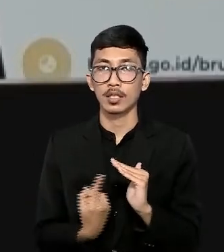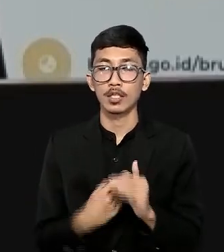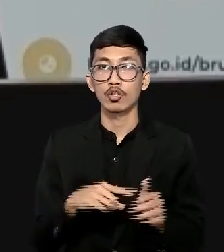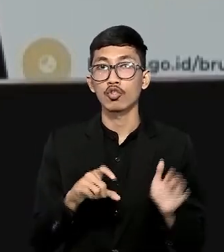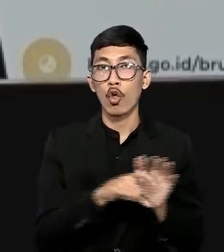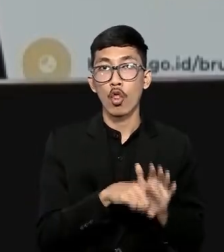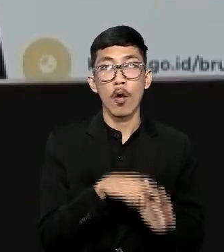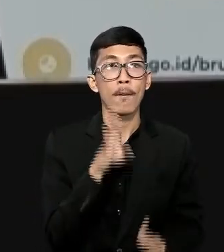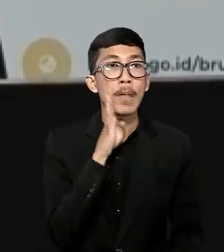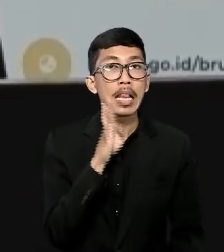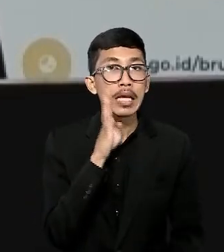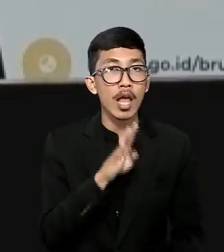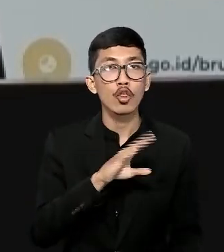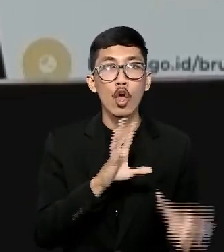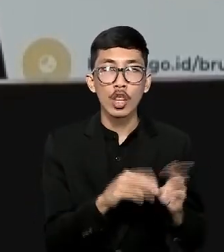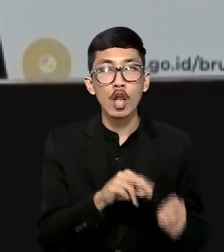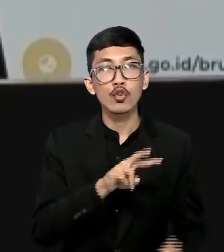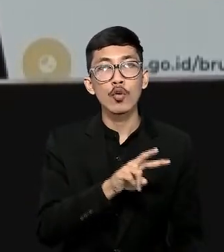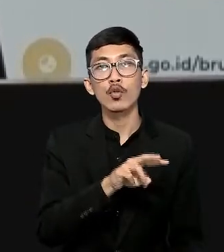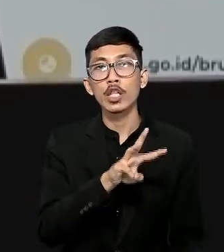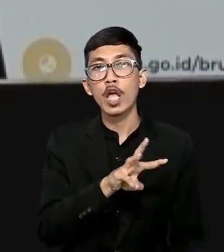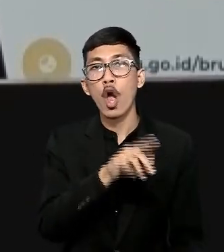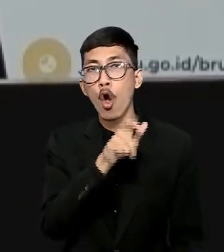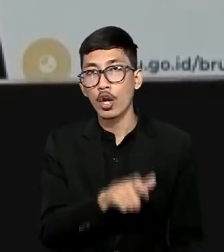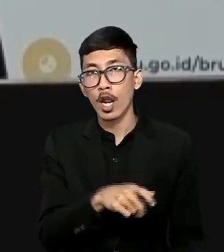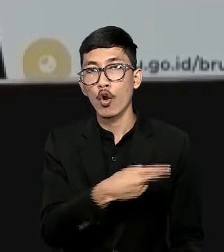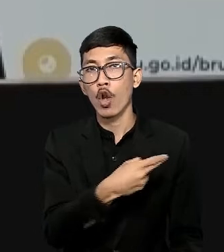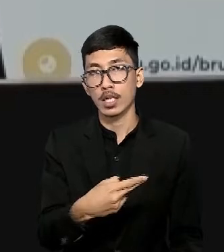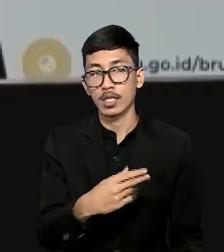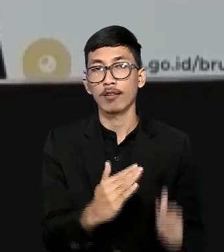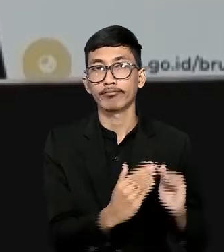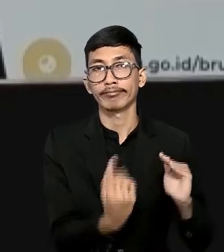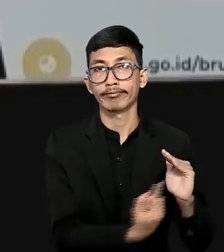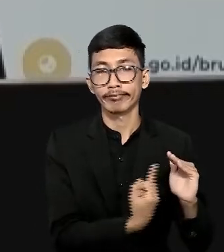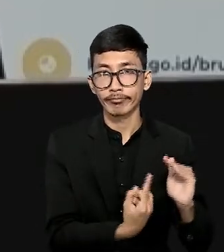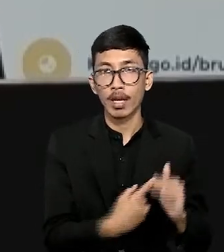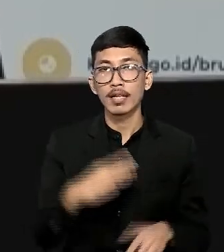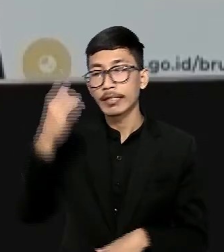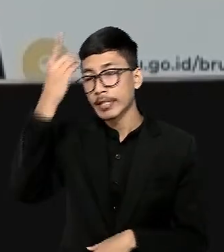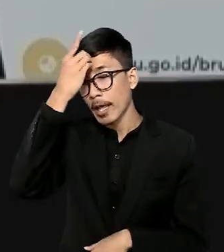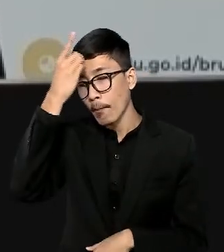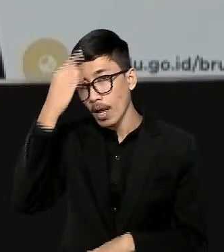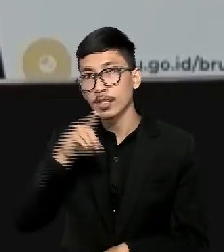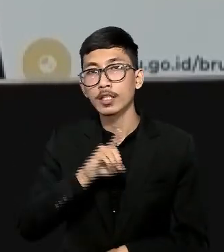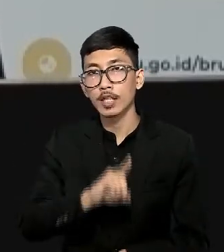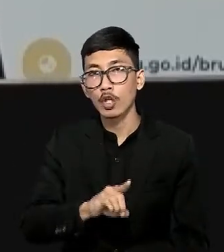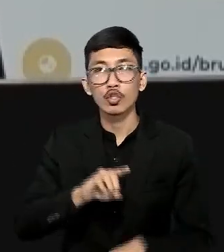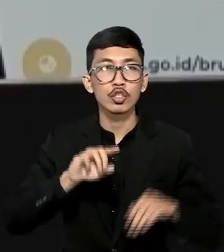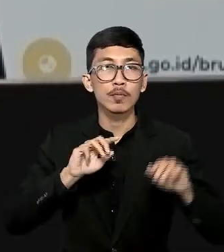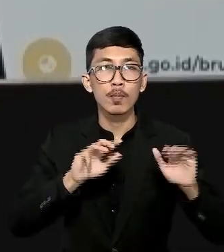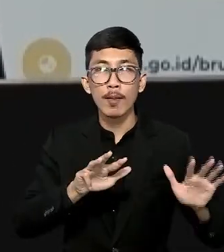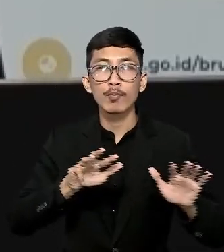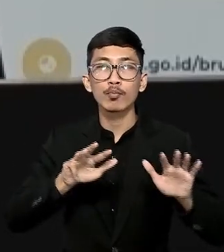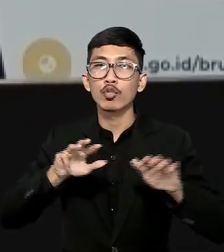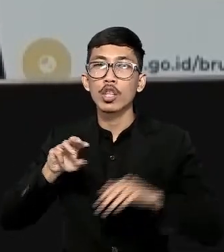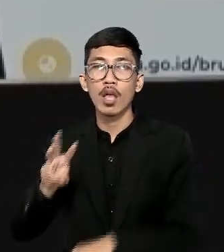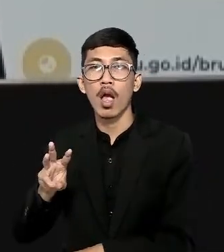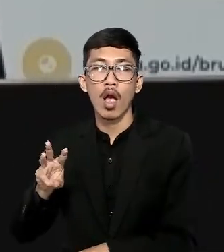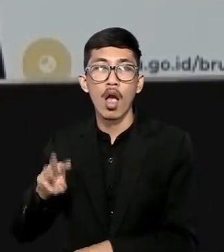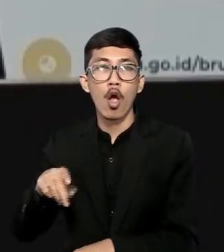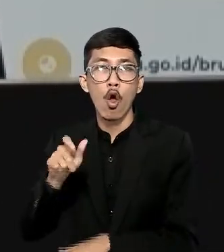Belgia 23 orang di Jerman cukup tinggi 139 WNI di Belanda juga 110 WNI di